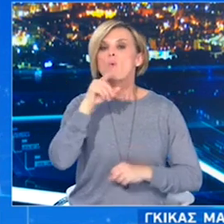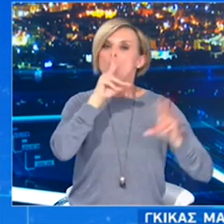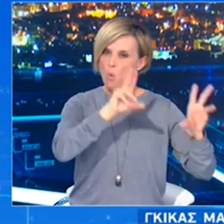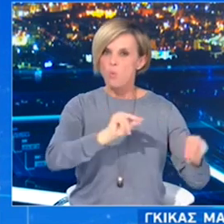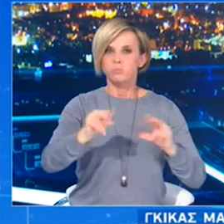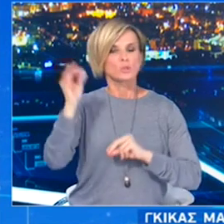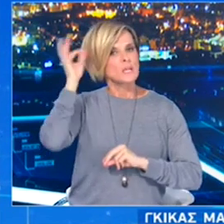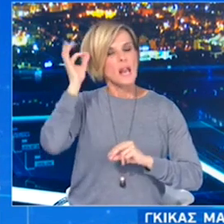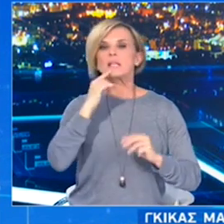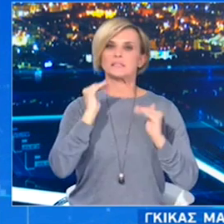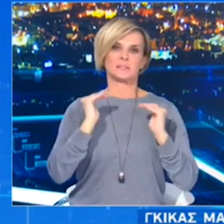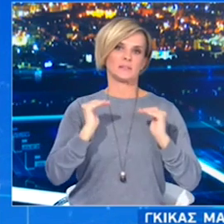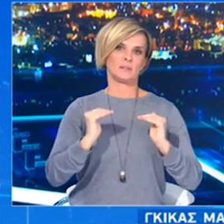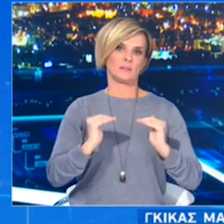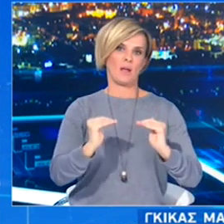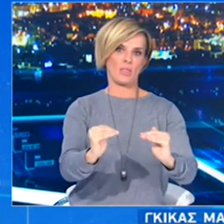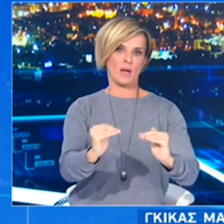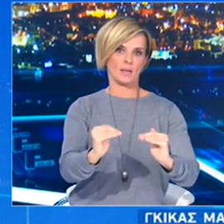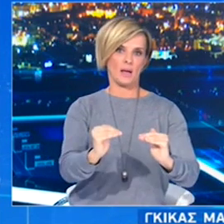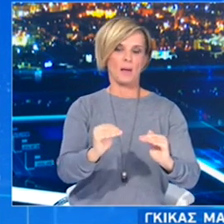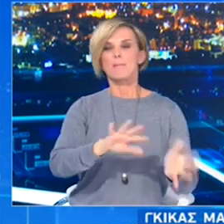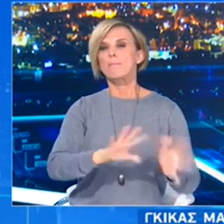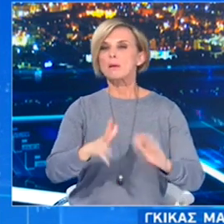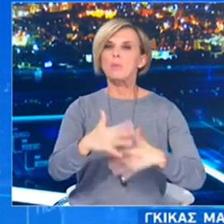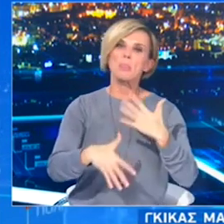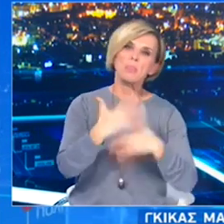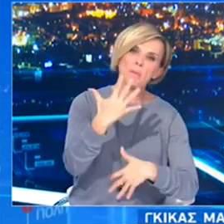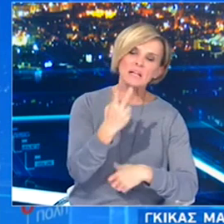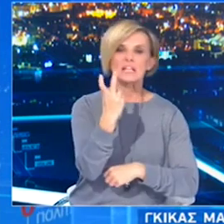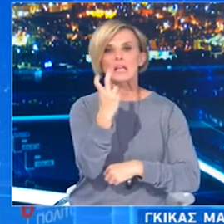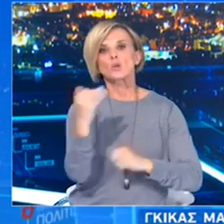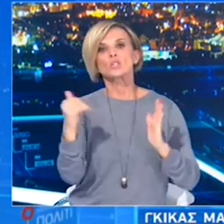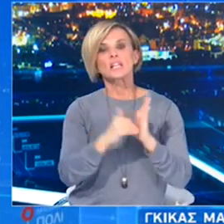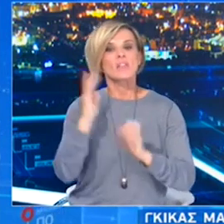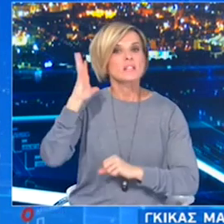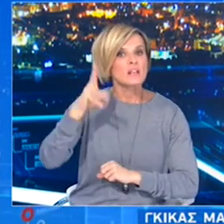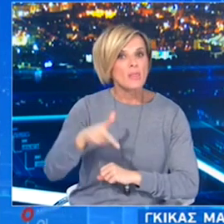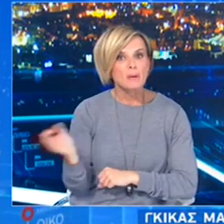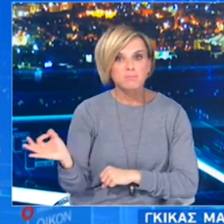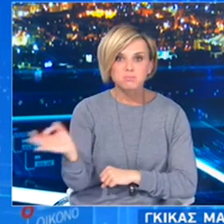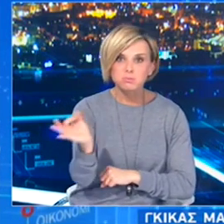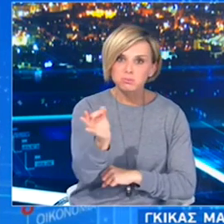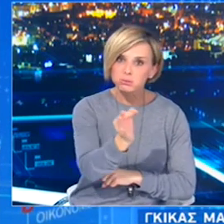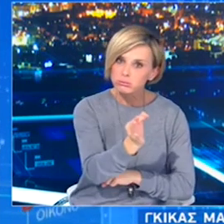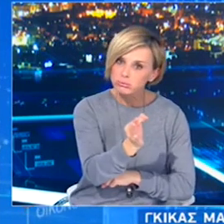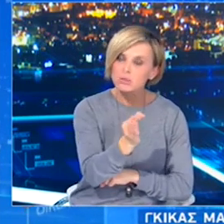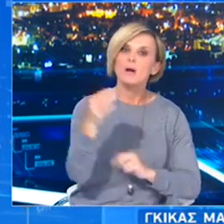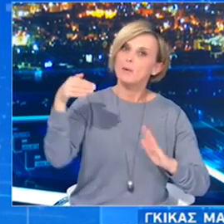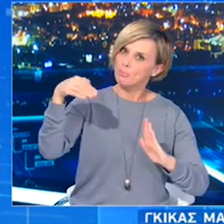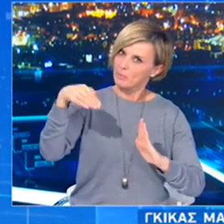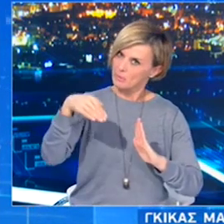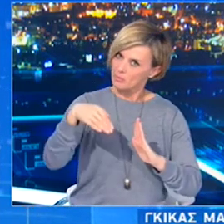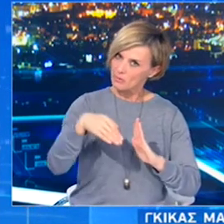Νοεμβρίου, έχει σταθεροποιηθεί πλέον στο επίπεδο 15.000 διαγνώσεων. Φαίνεται λοιπόν ότι η πτωτική πορεία έχει επιβραδυνθεί στη